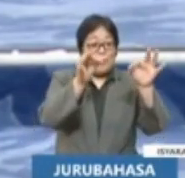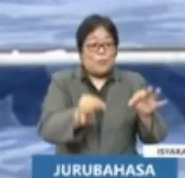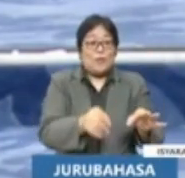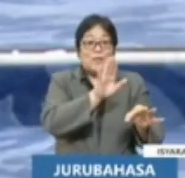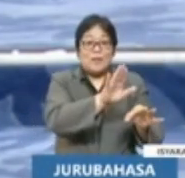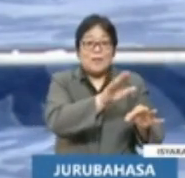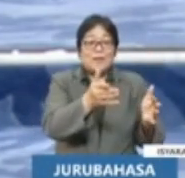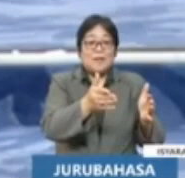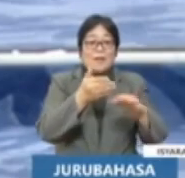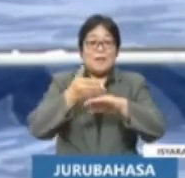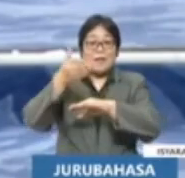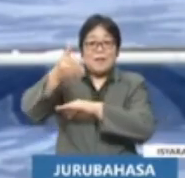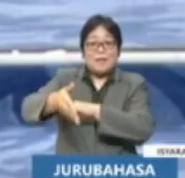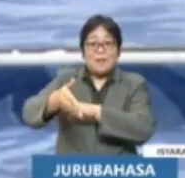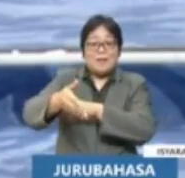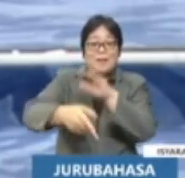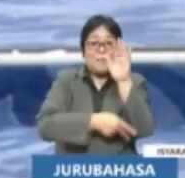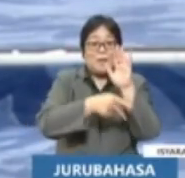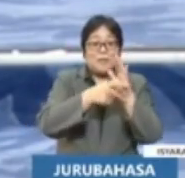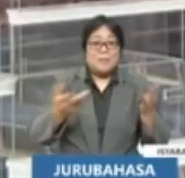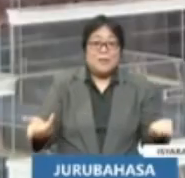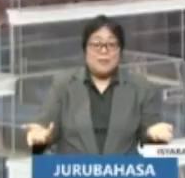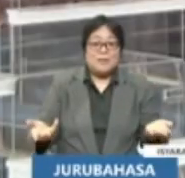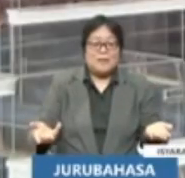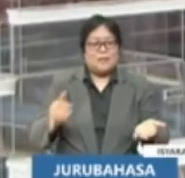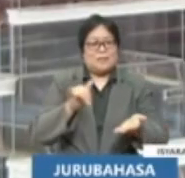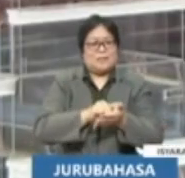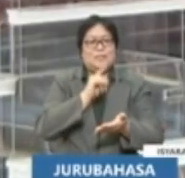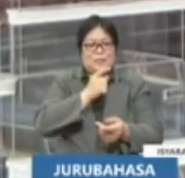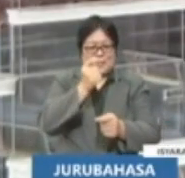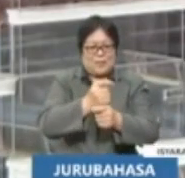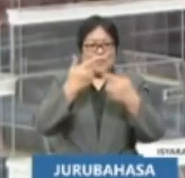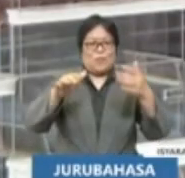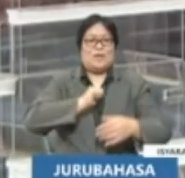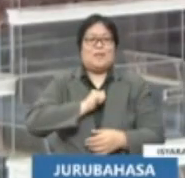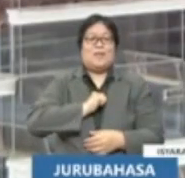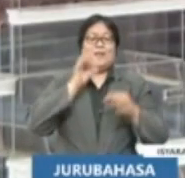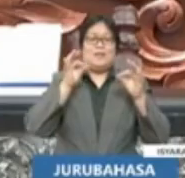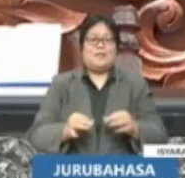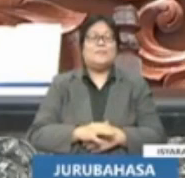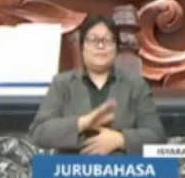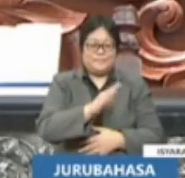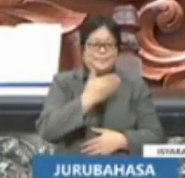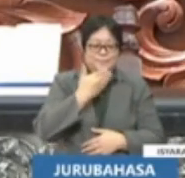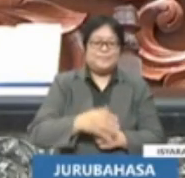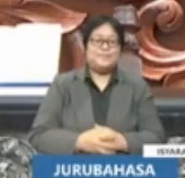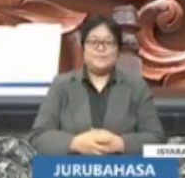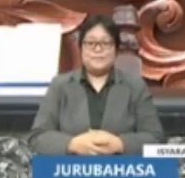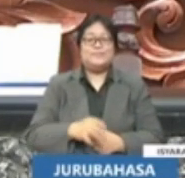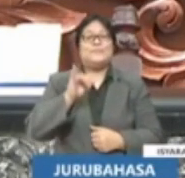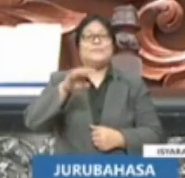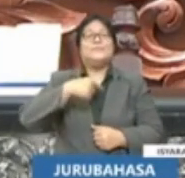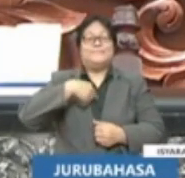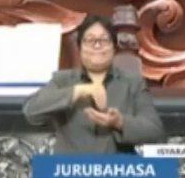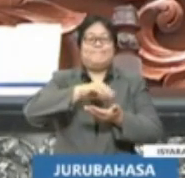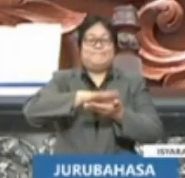itu mengatasi keutamaan parlimen yang telah ditetapkan sendiri oleh Speaker. Terima kasih. Yang Amat, saya